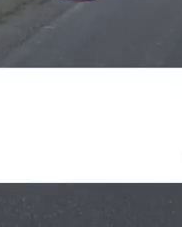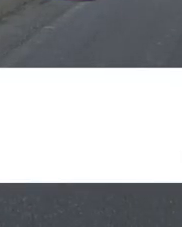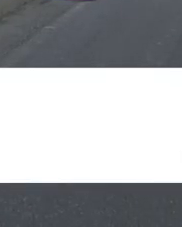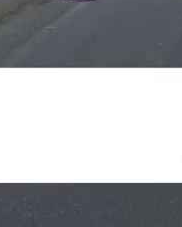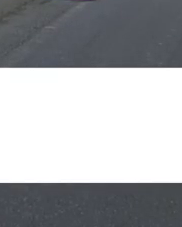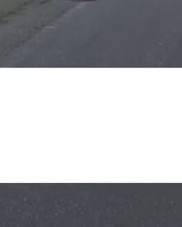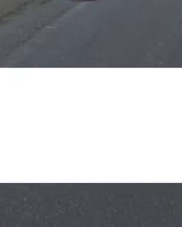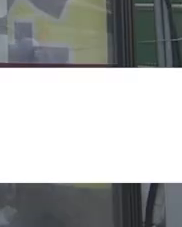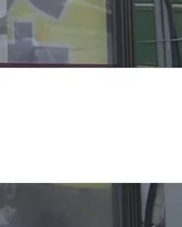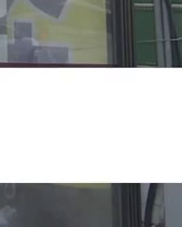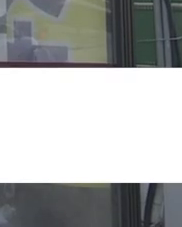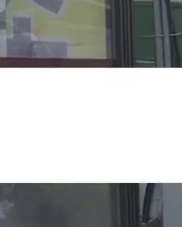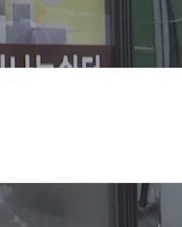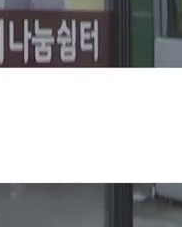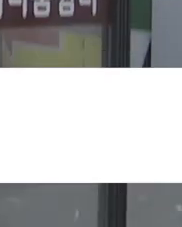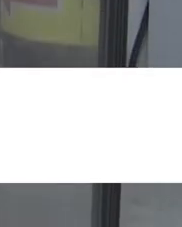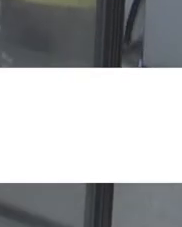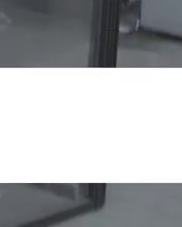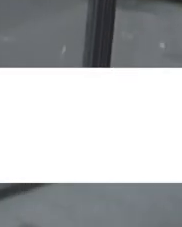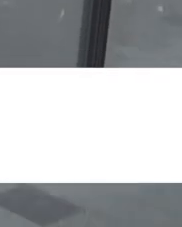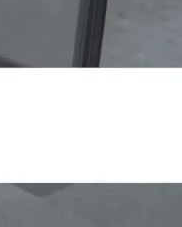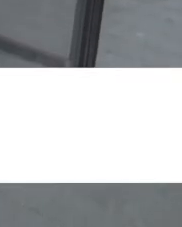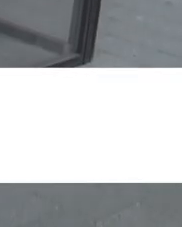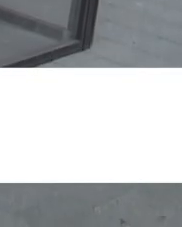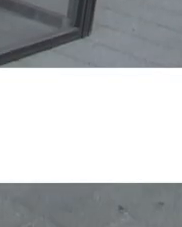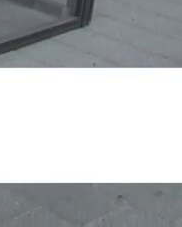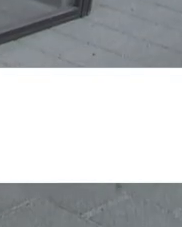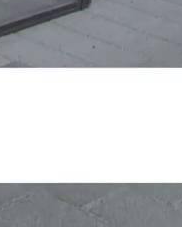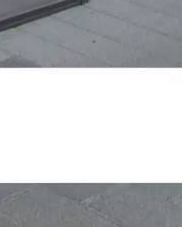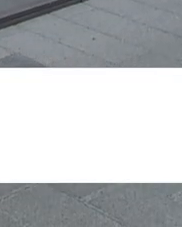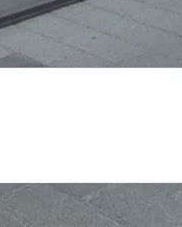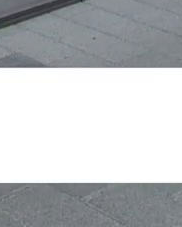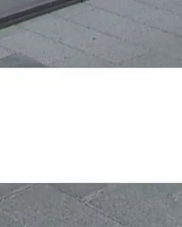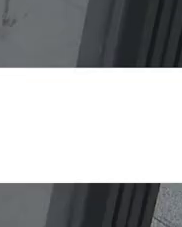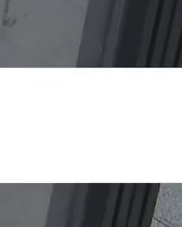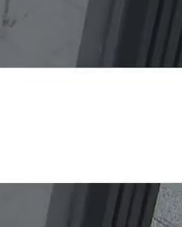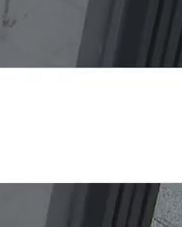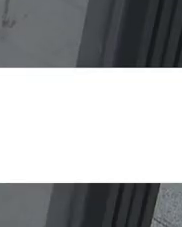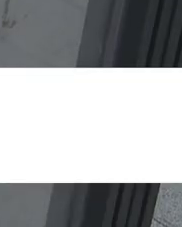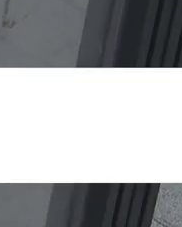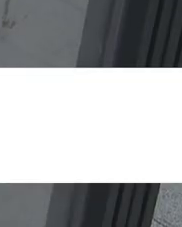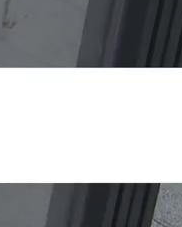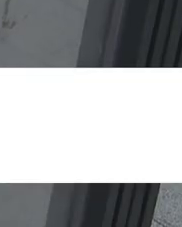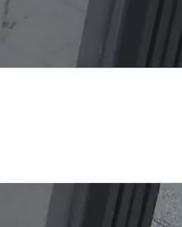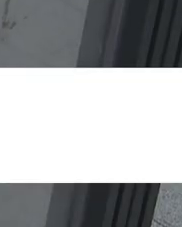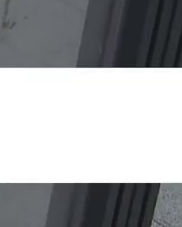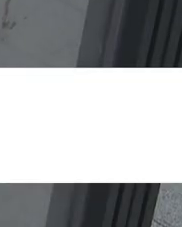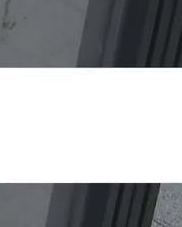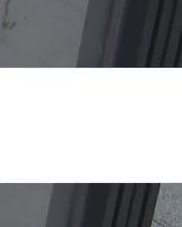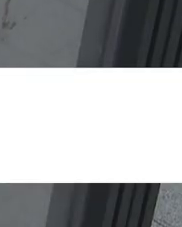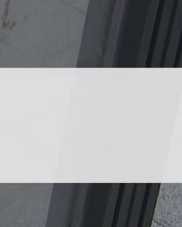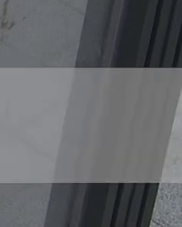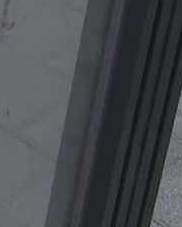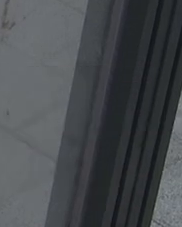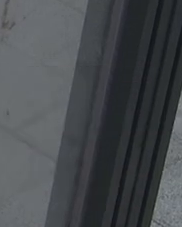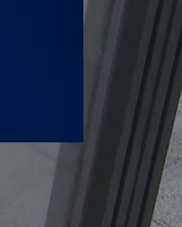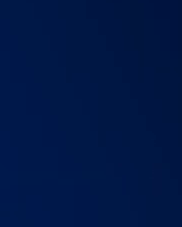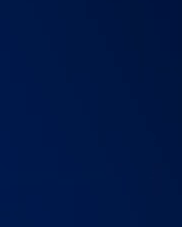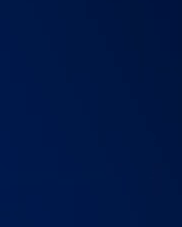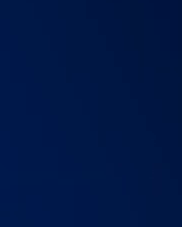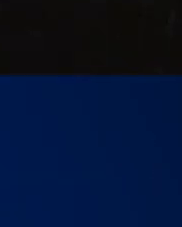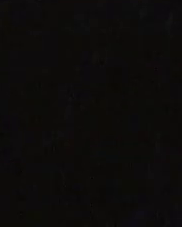강서구가 내년 3월 중순까지 온기 나눔 쉼터 55개소를 운영하며 구민들의 따뜻한 겨울나기를 지원합니다.